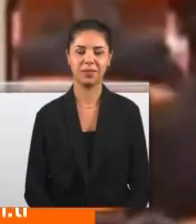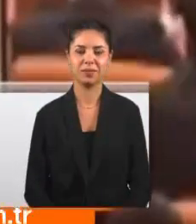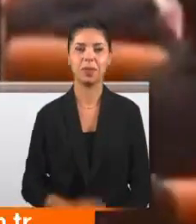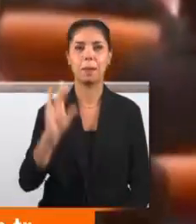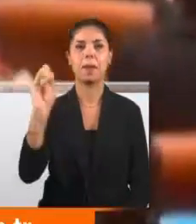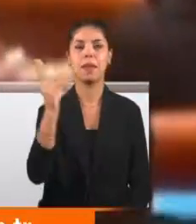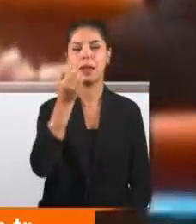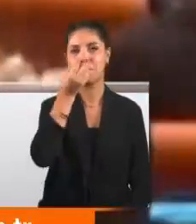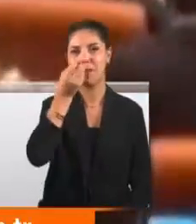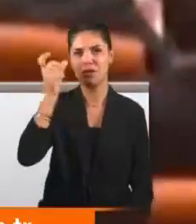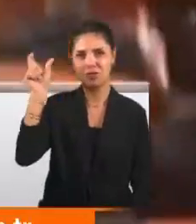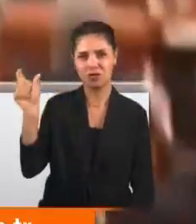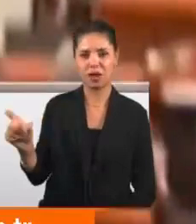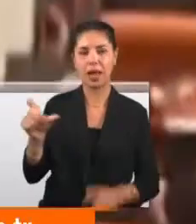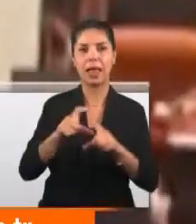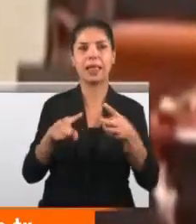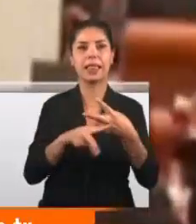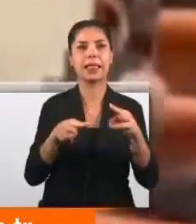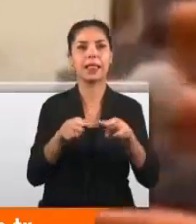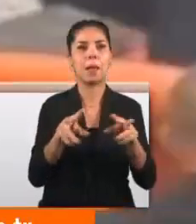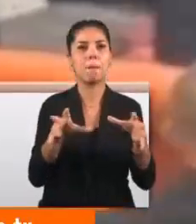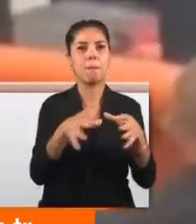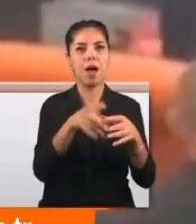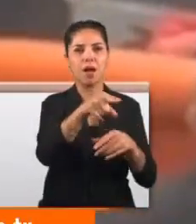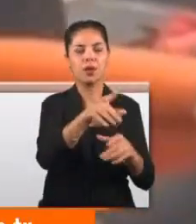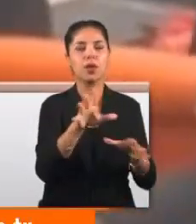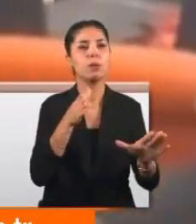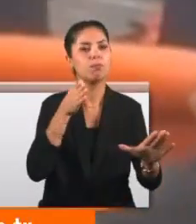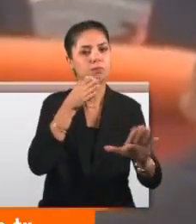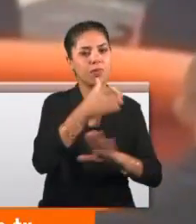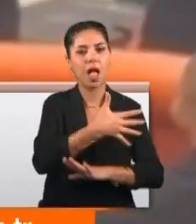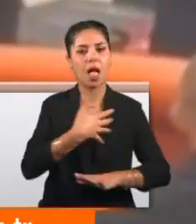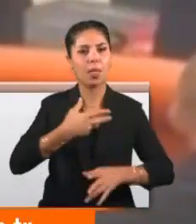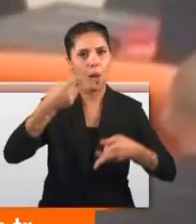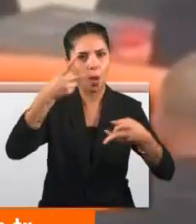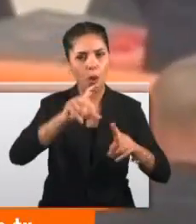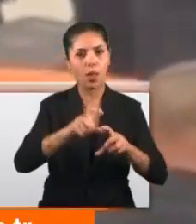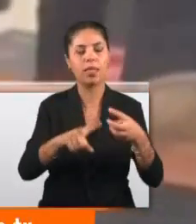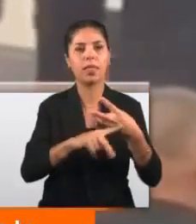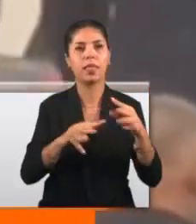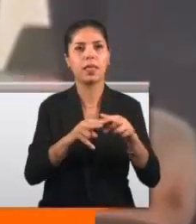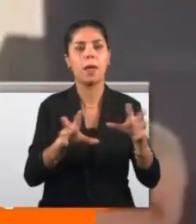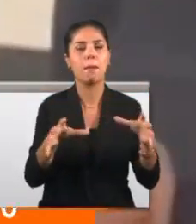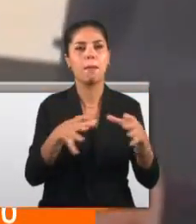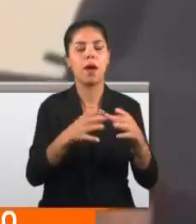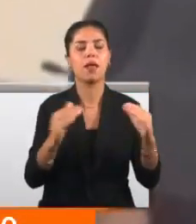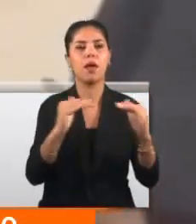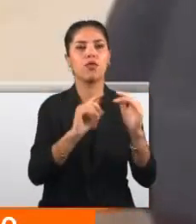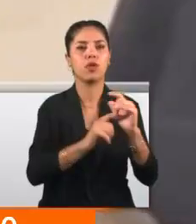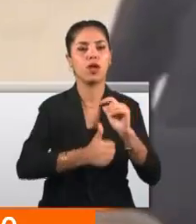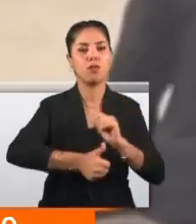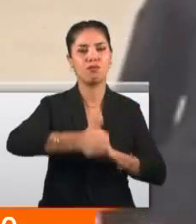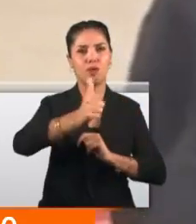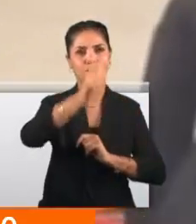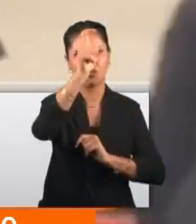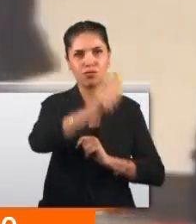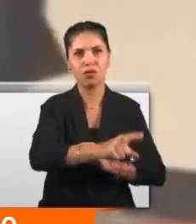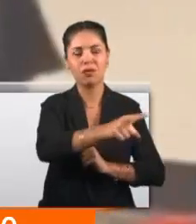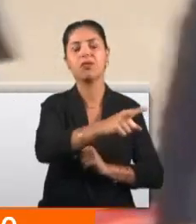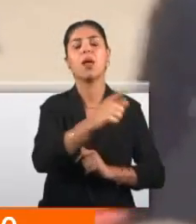MHP lideri Devlet Bahçeli DEM Parti sıralarına gitti. Annesi vefat eden DEM Parti eş genel başkanı Tuncer Bakırhan'a taziyede